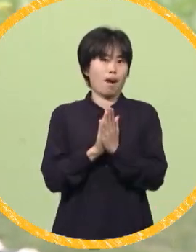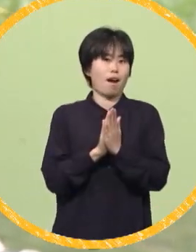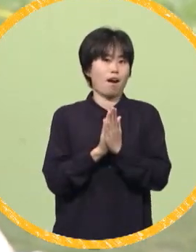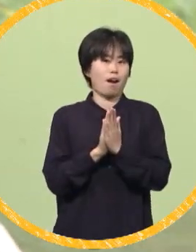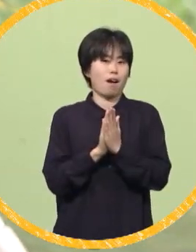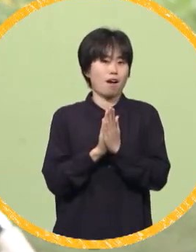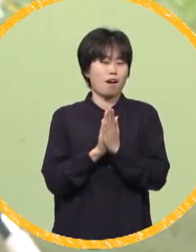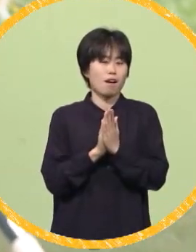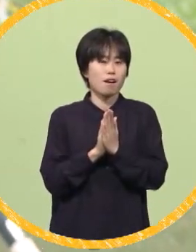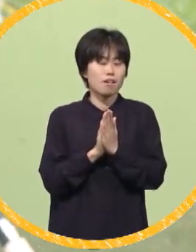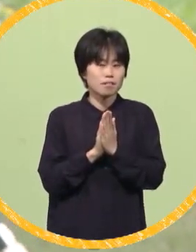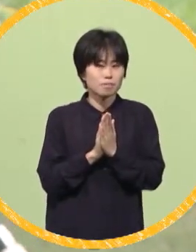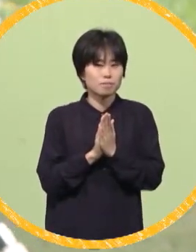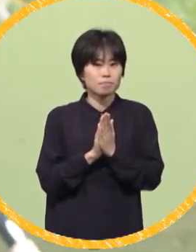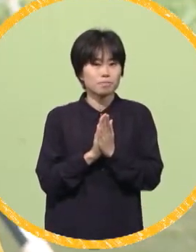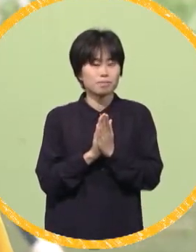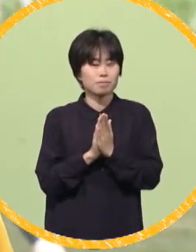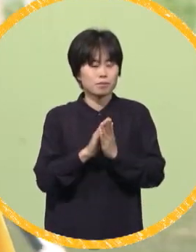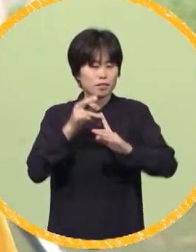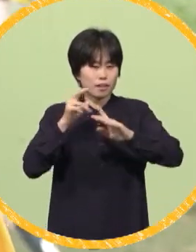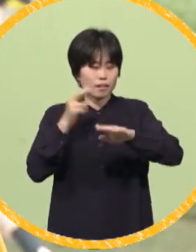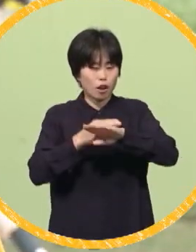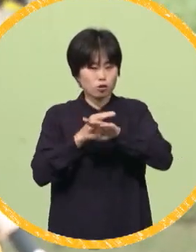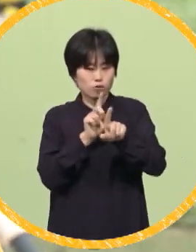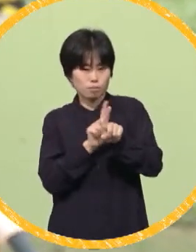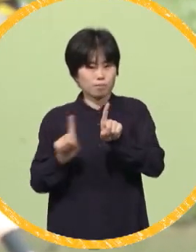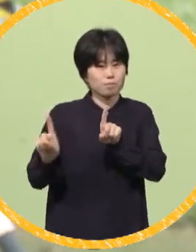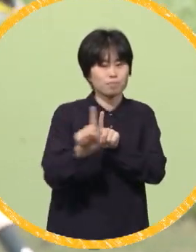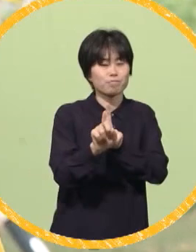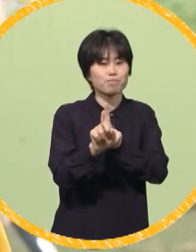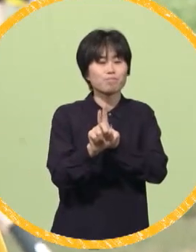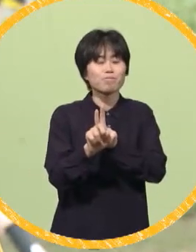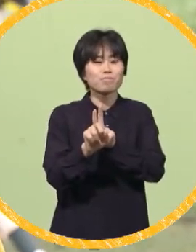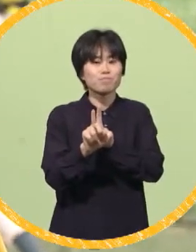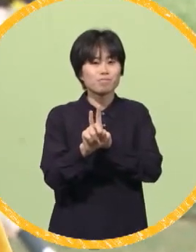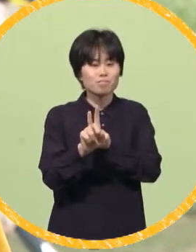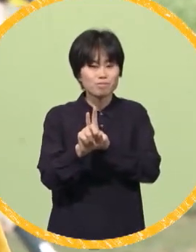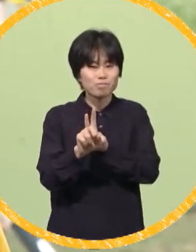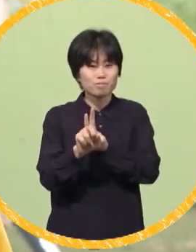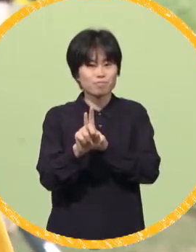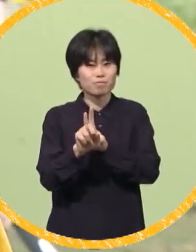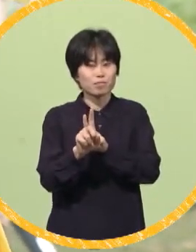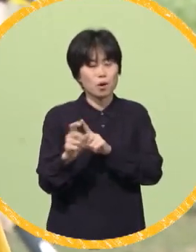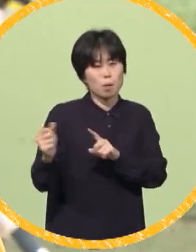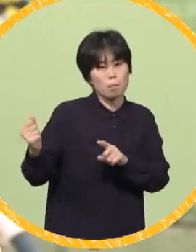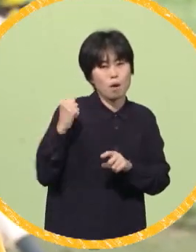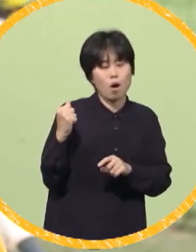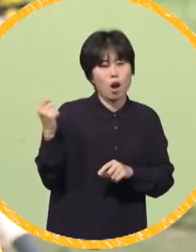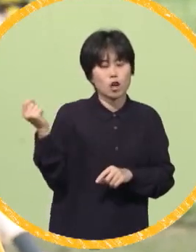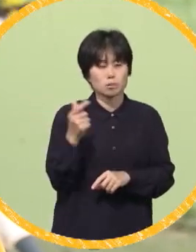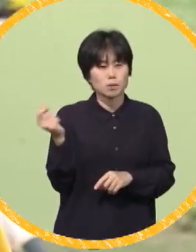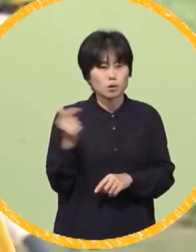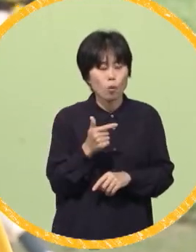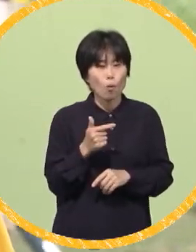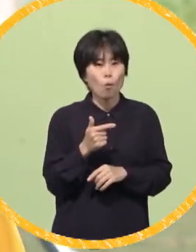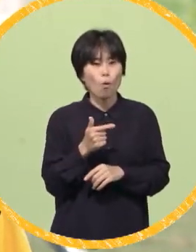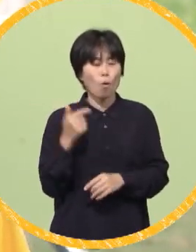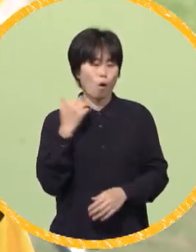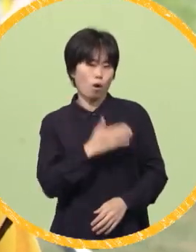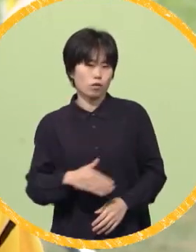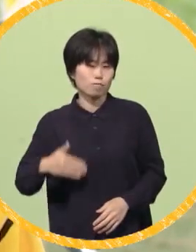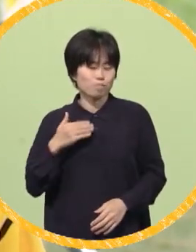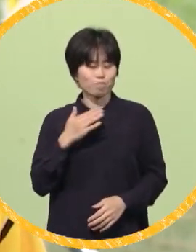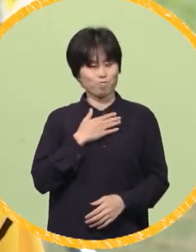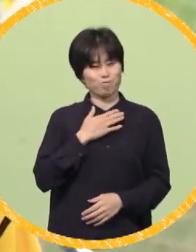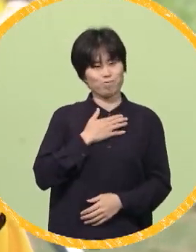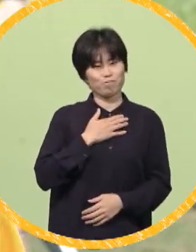か、うんうんうんうん、あとはそのテクニックでかわしていったりとか、はい、そのパワーとスピードとかを体感できる